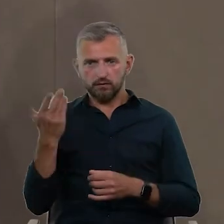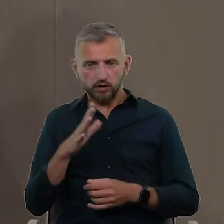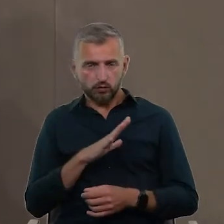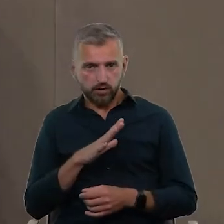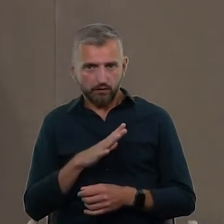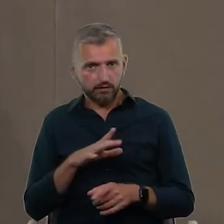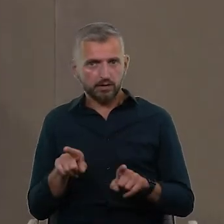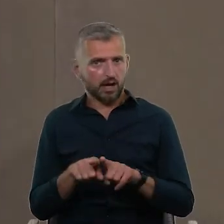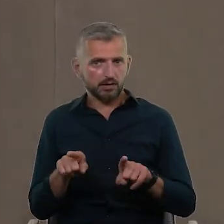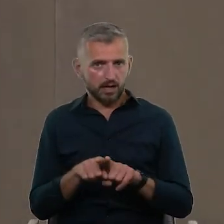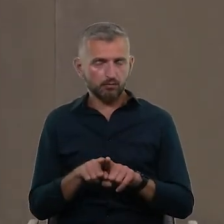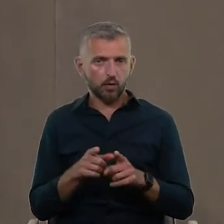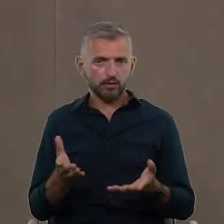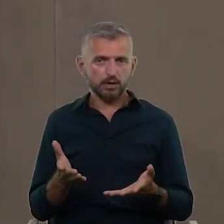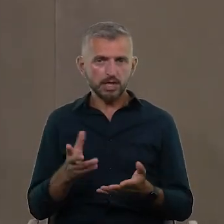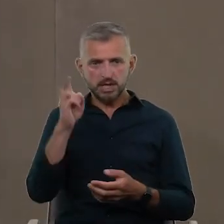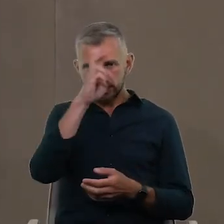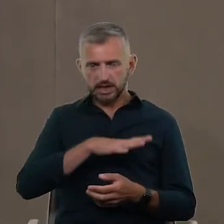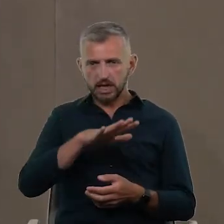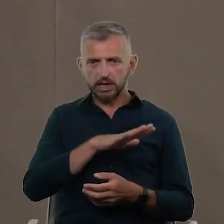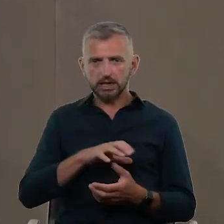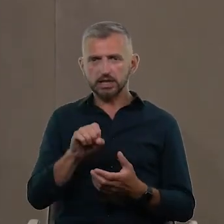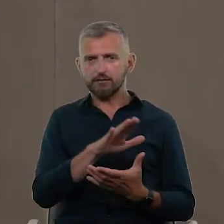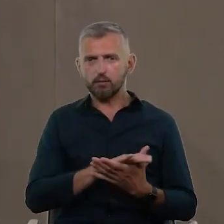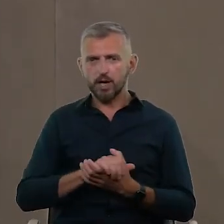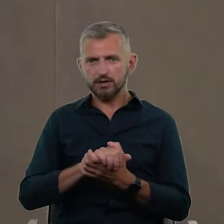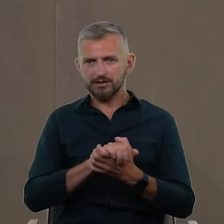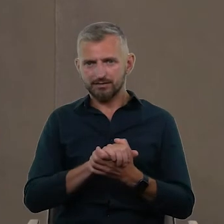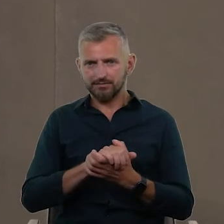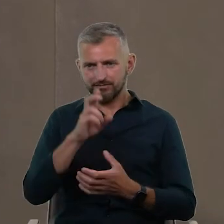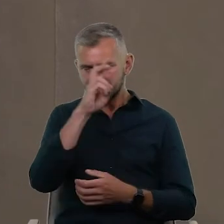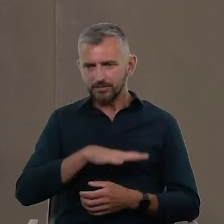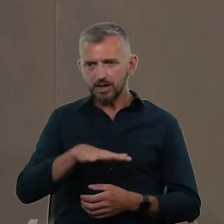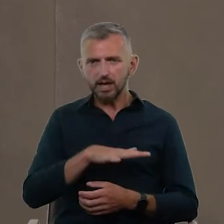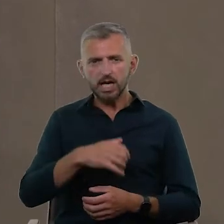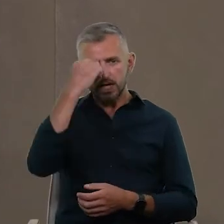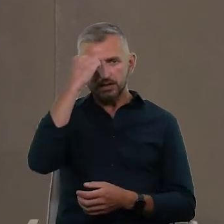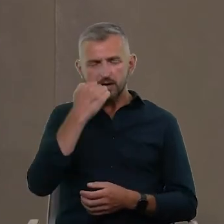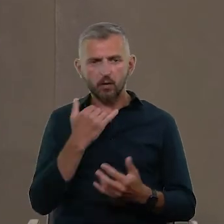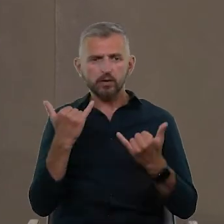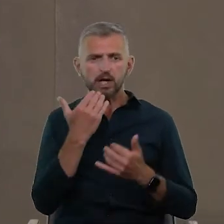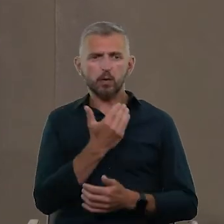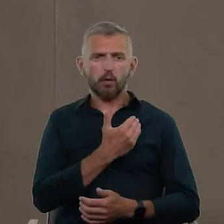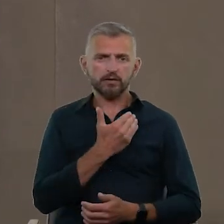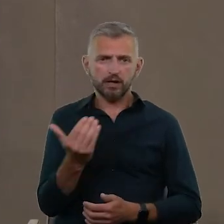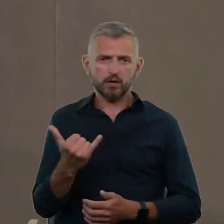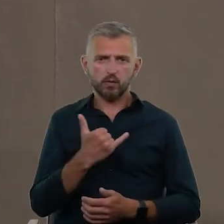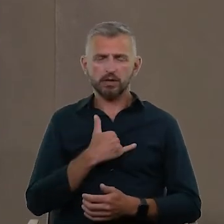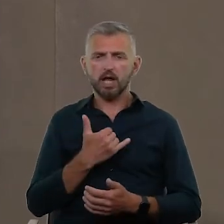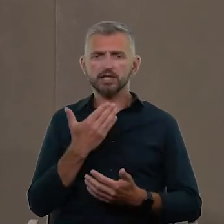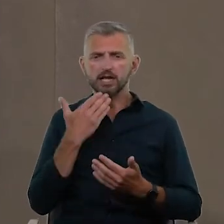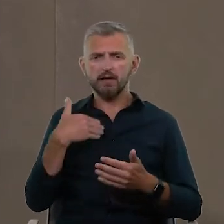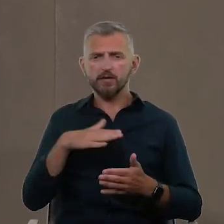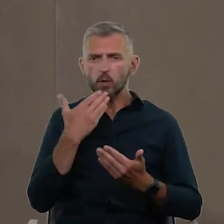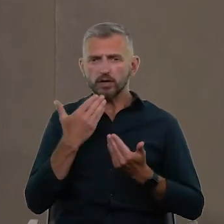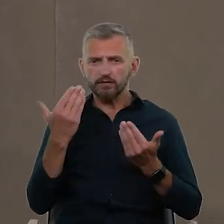так само з країн європейських країн. Дякую. І зараз останнє у нас відеозвернення.